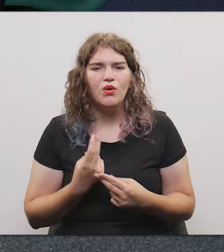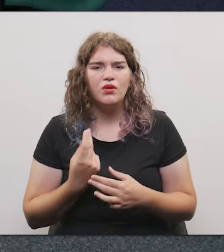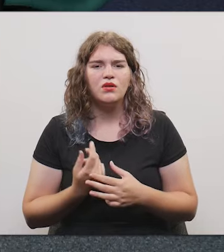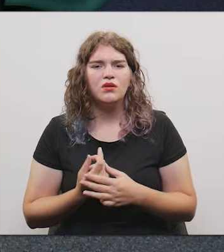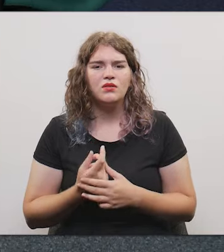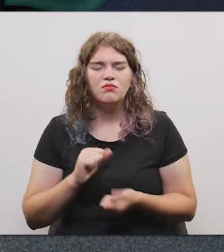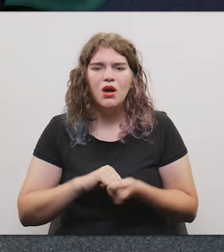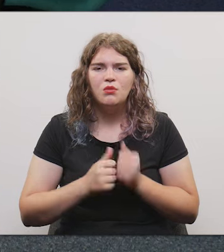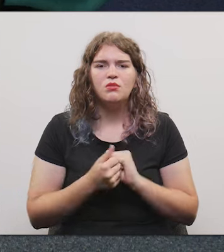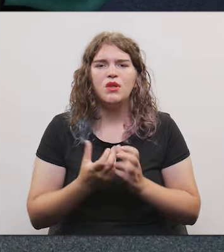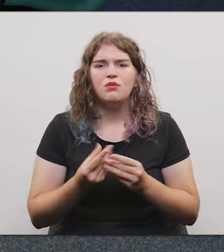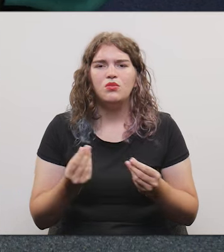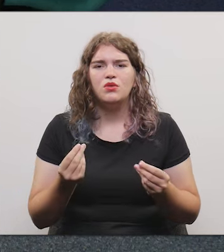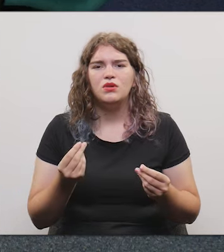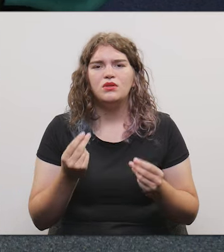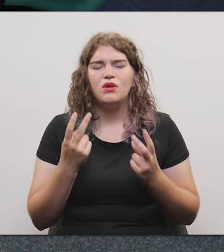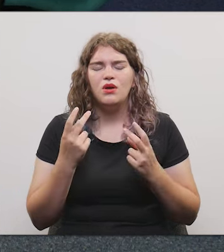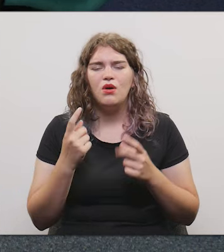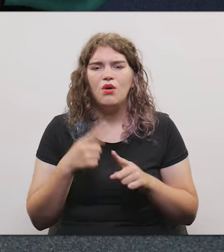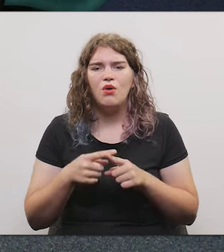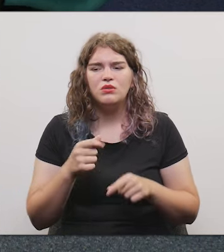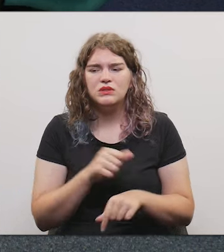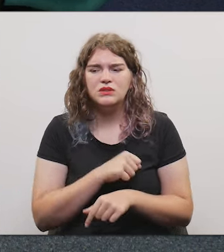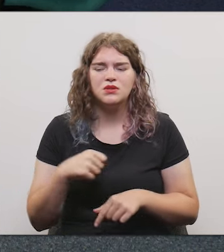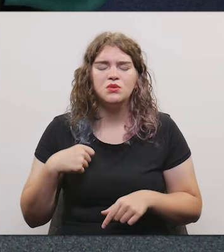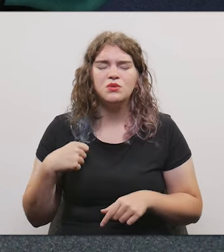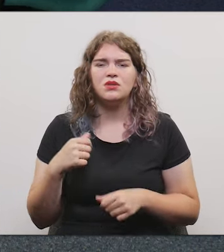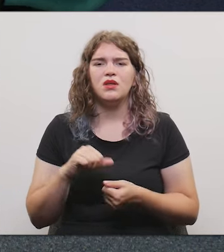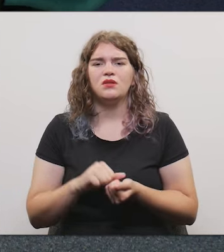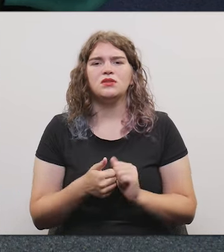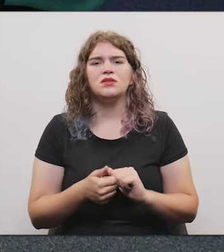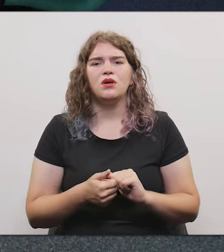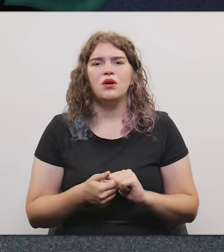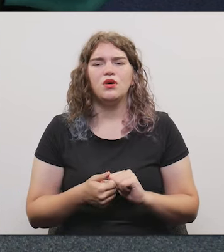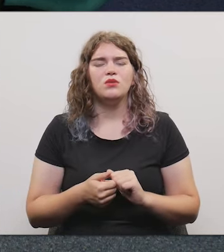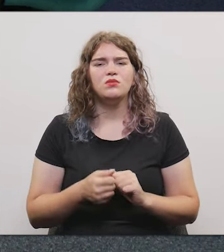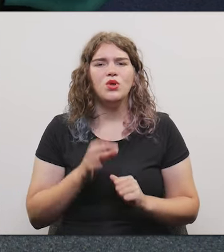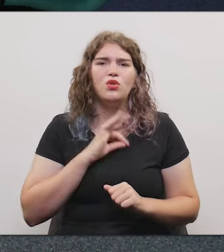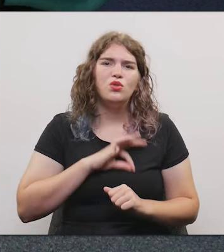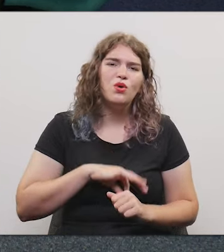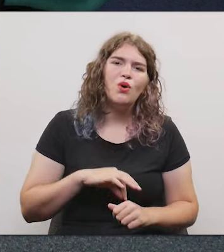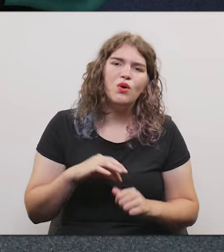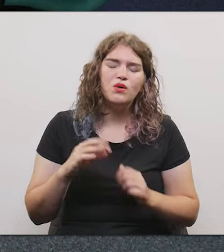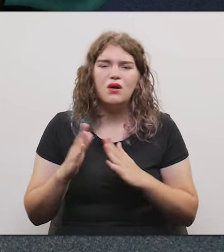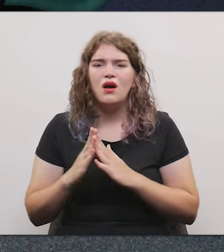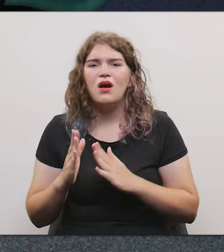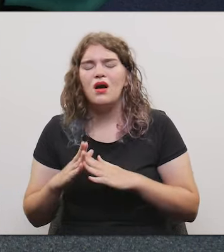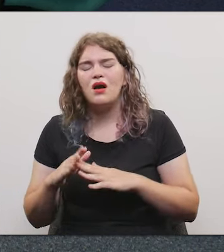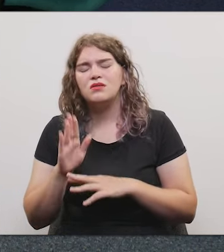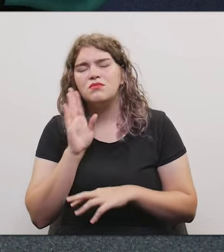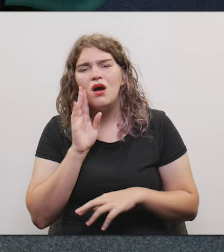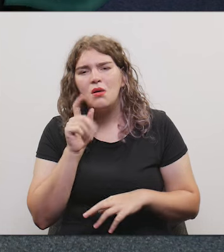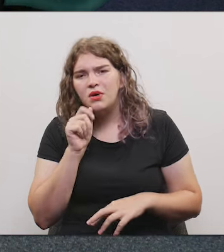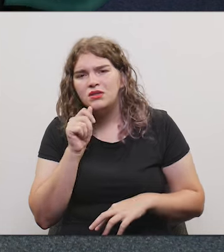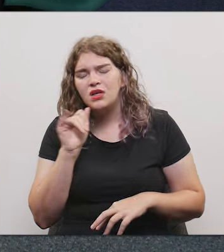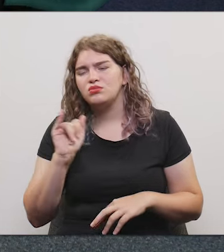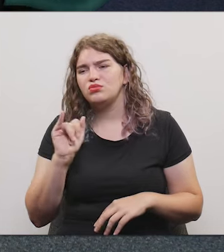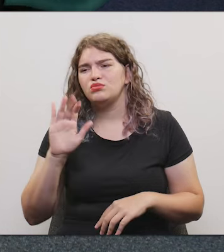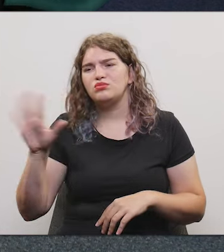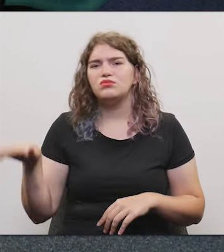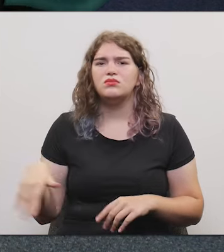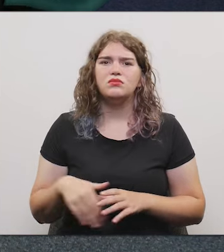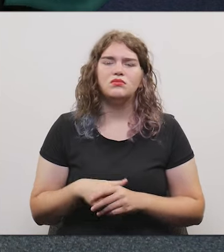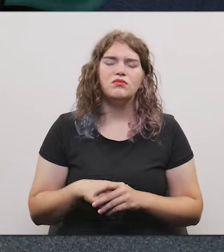ușor. M-am luptat de multe ori cu singurătatea, cu dorul de casă, de cei